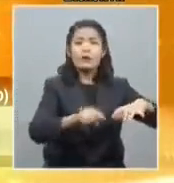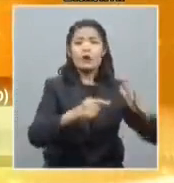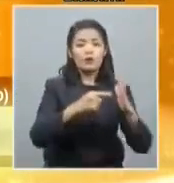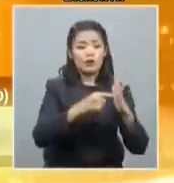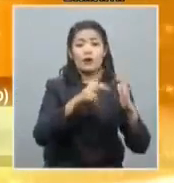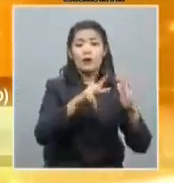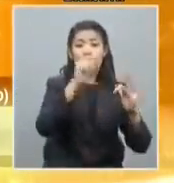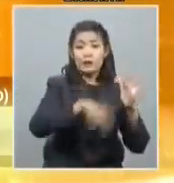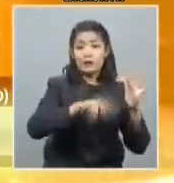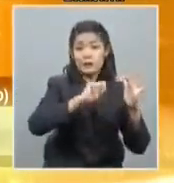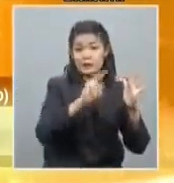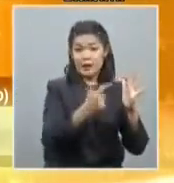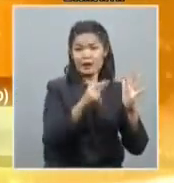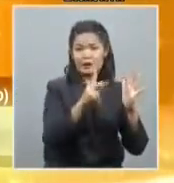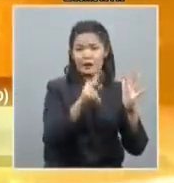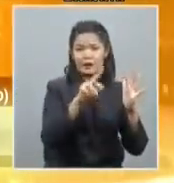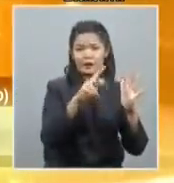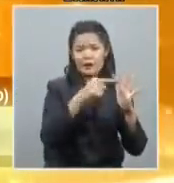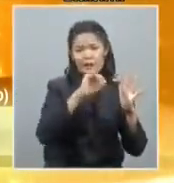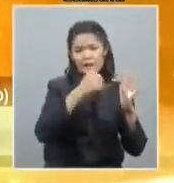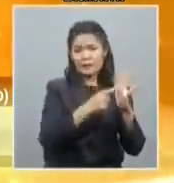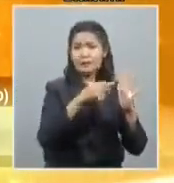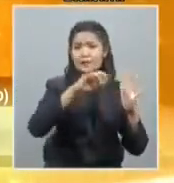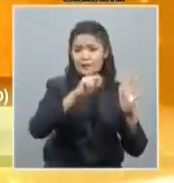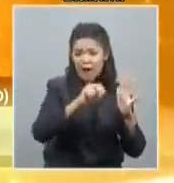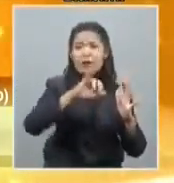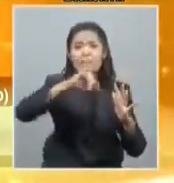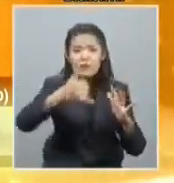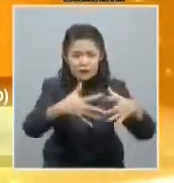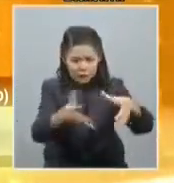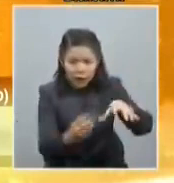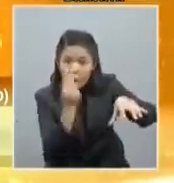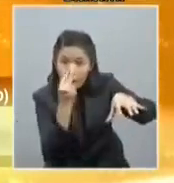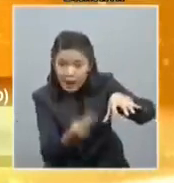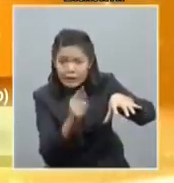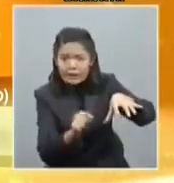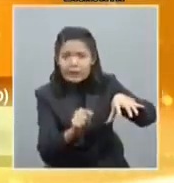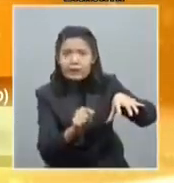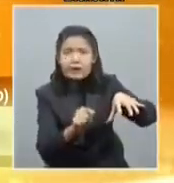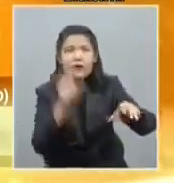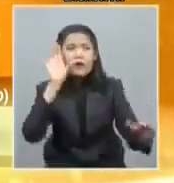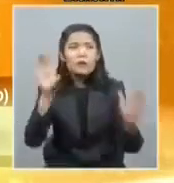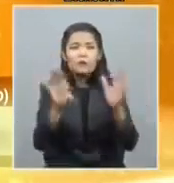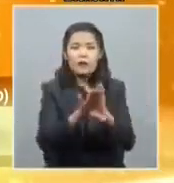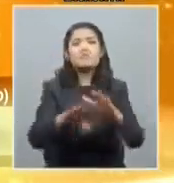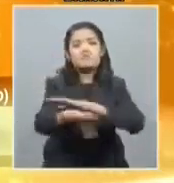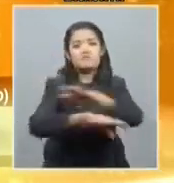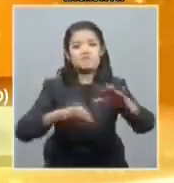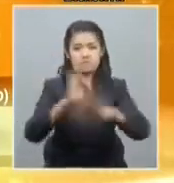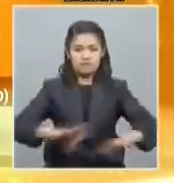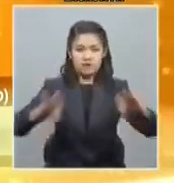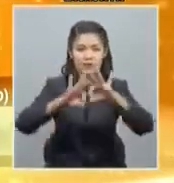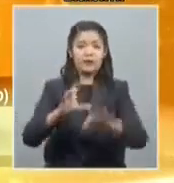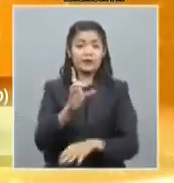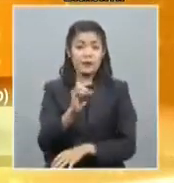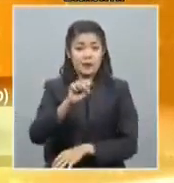ดระดับลงจนอาจจะทำให้ถังโผล่ออกมาให้เห็นภาพนี้ก็จะกลายเป็นหลักฐานสำคัญอีก DSI ก็จะ